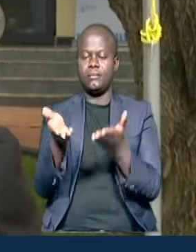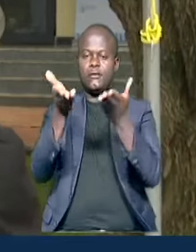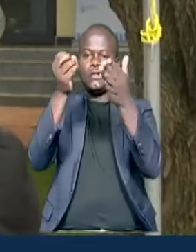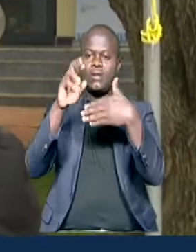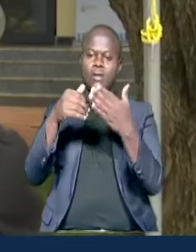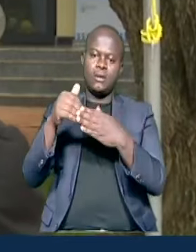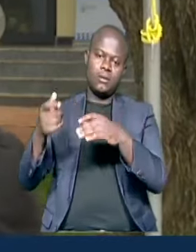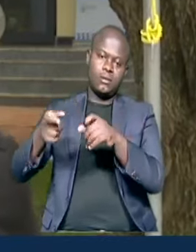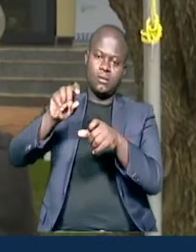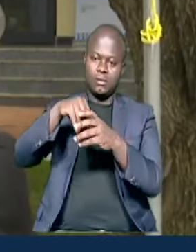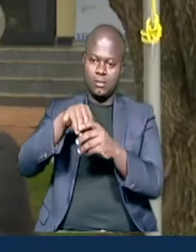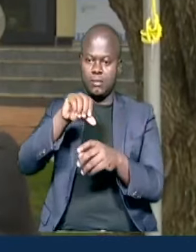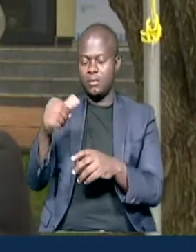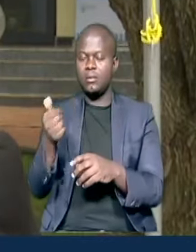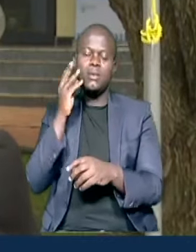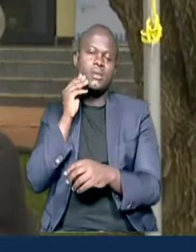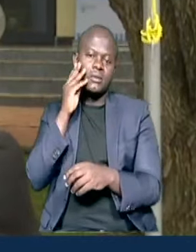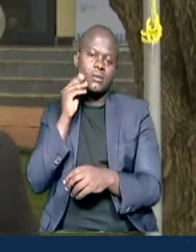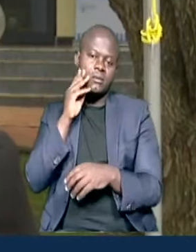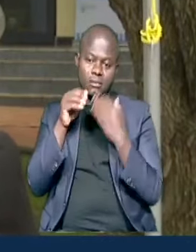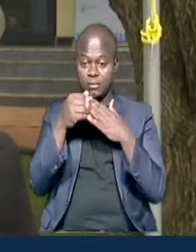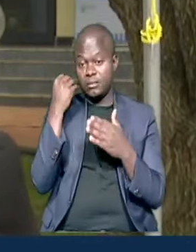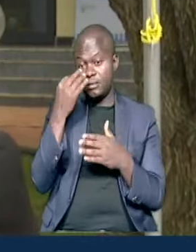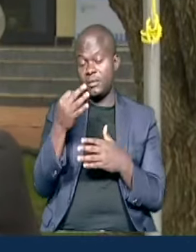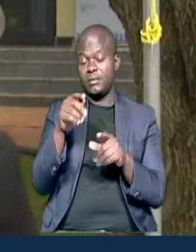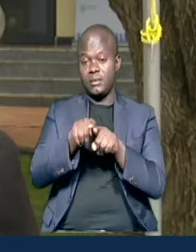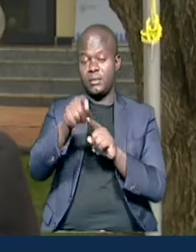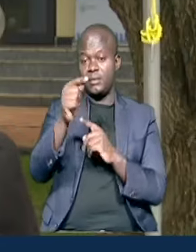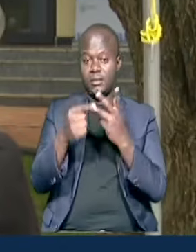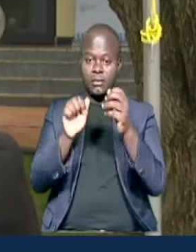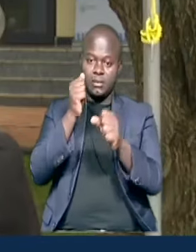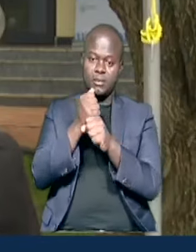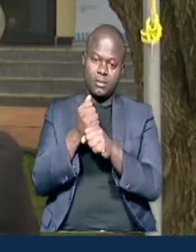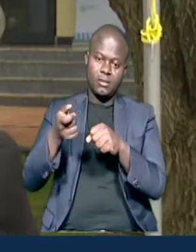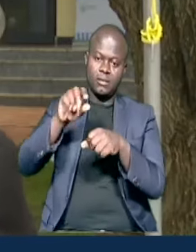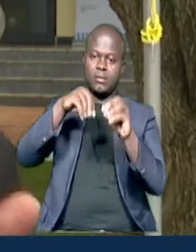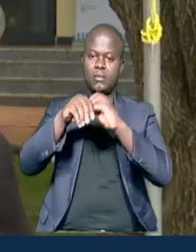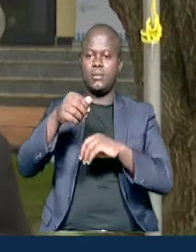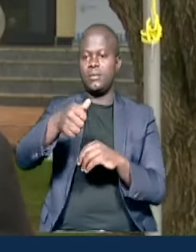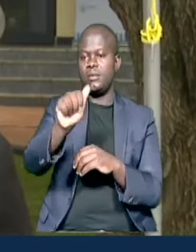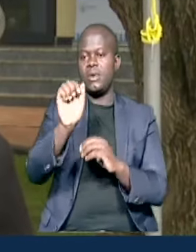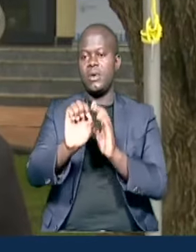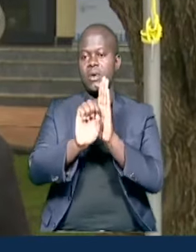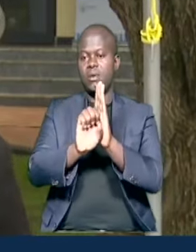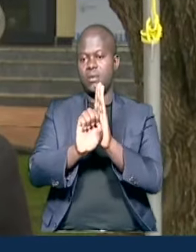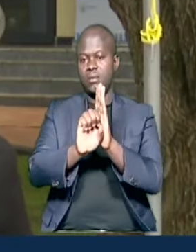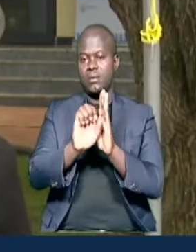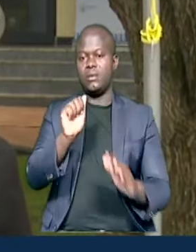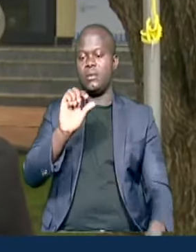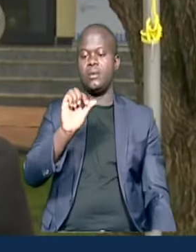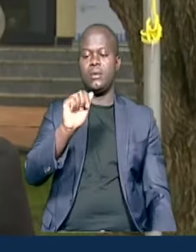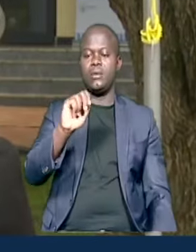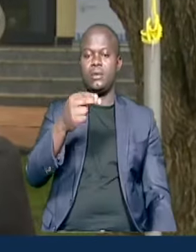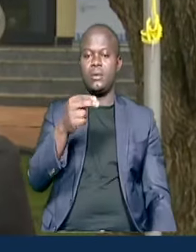se kubyongeraho ubundi bunararibonye niba nawe hari icyo ushobora gukora ugashyiraho umusanzu wawe urugero natanga nka gaturinge